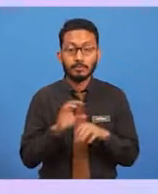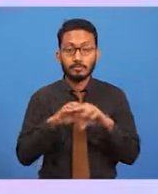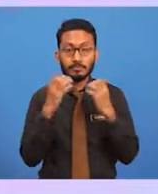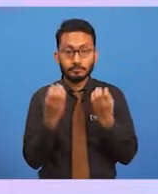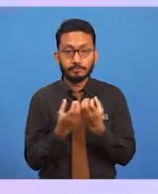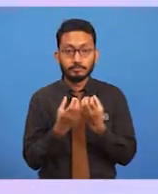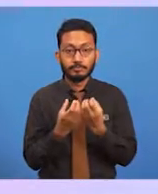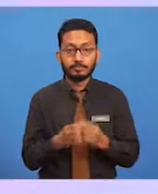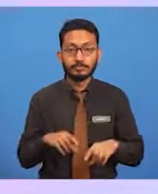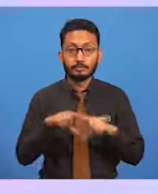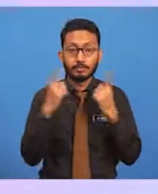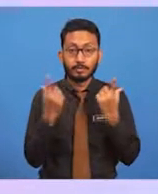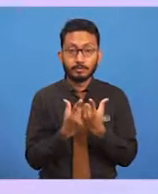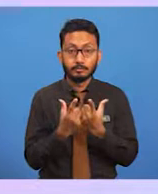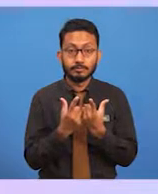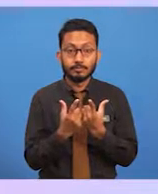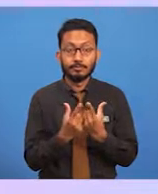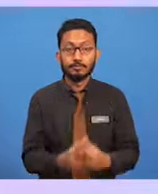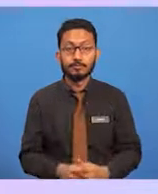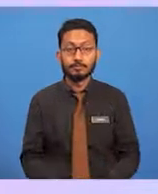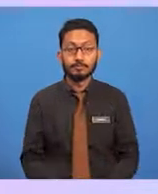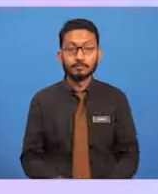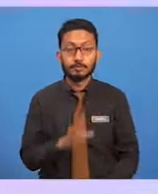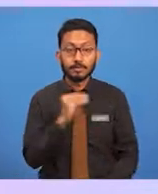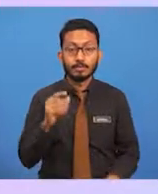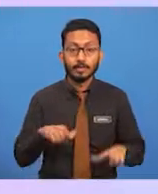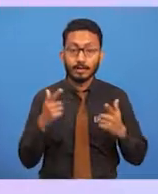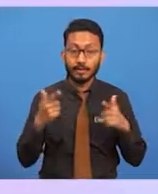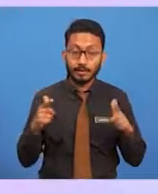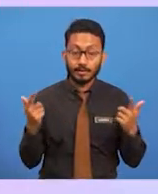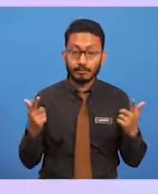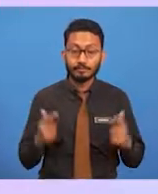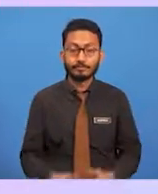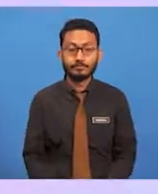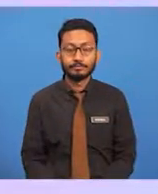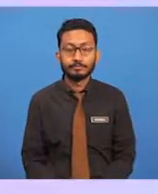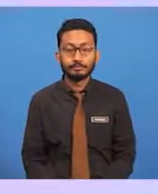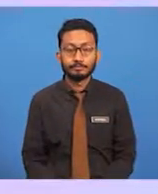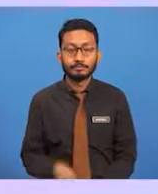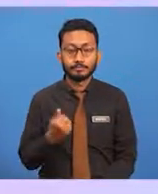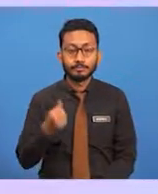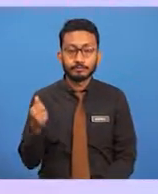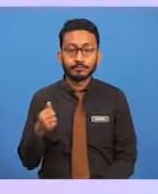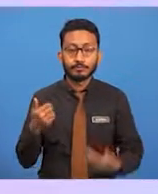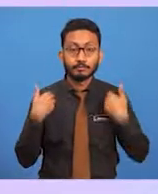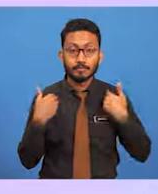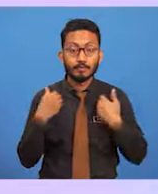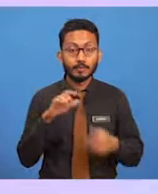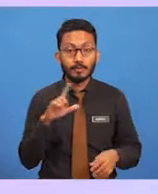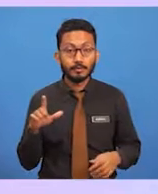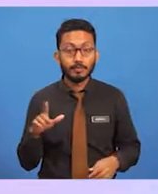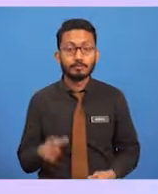perkumpulan, institusi, kelab dan lain-lain. Ianya merupakan rekaan